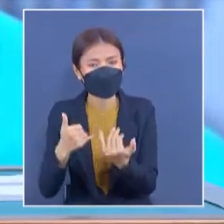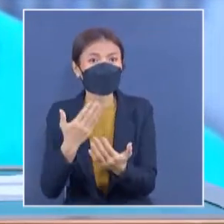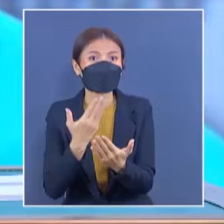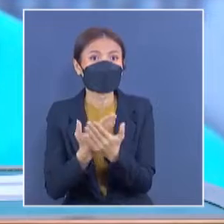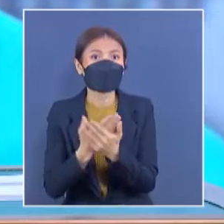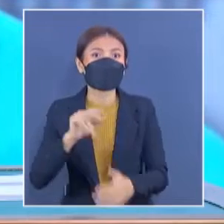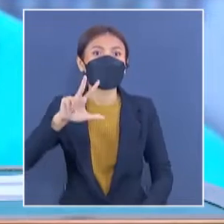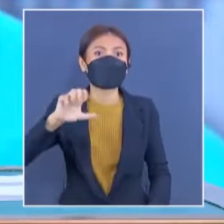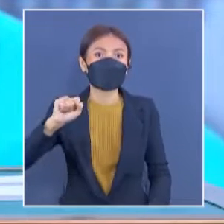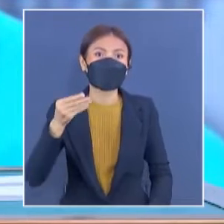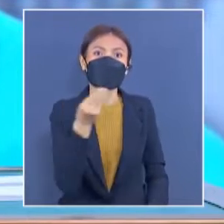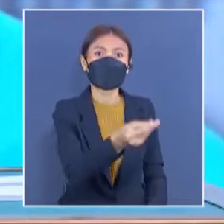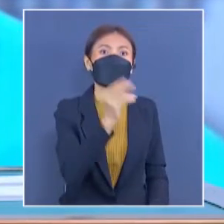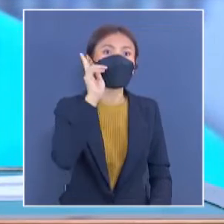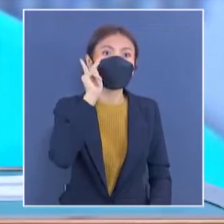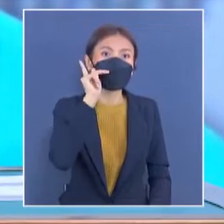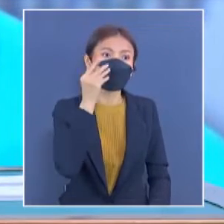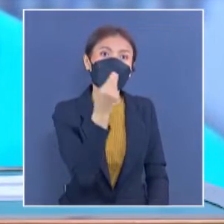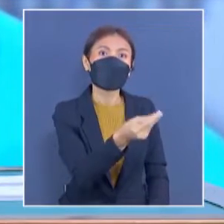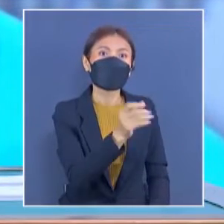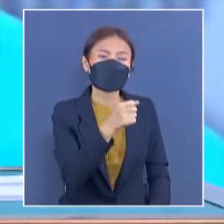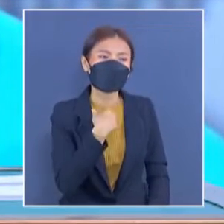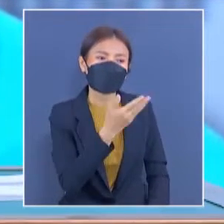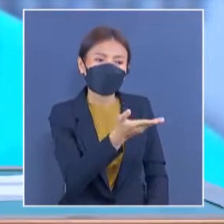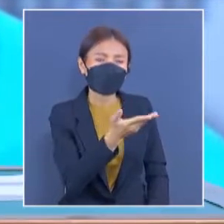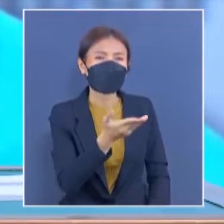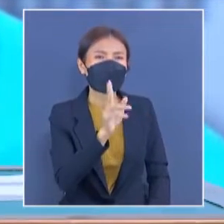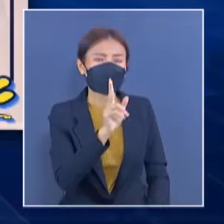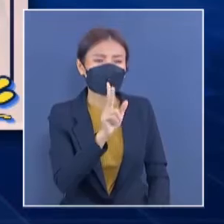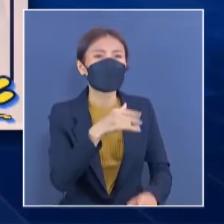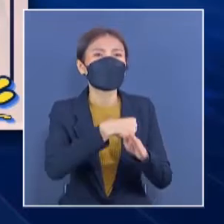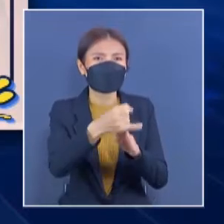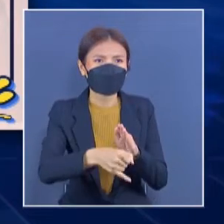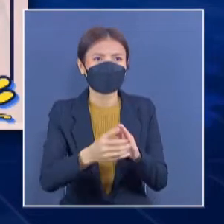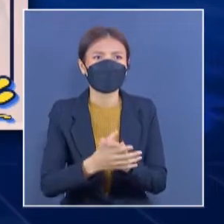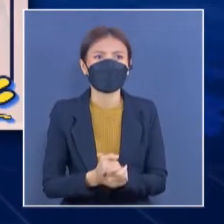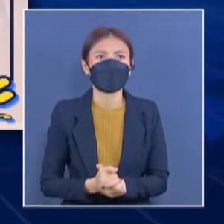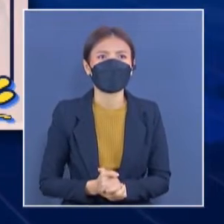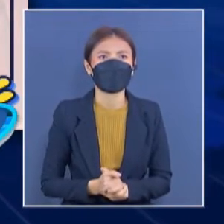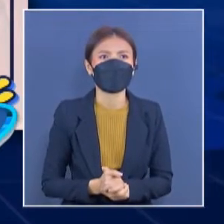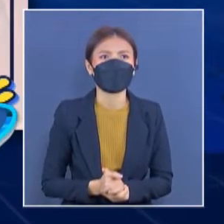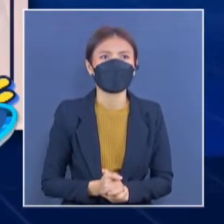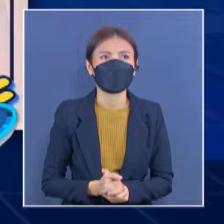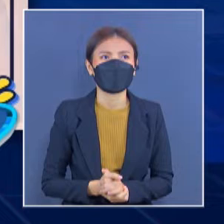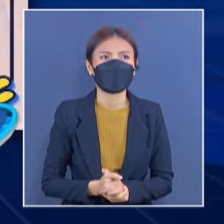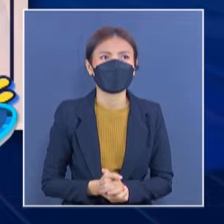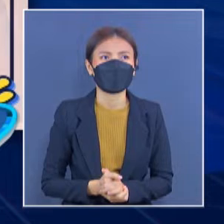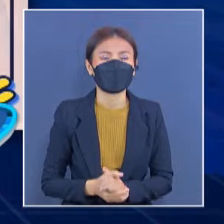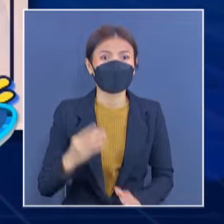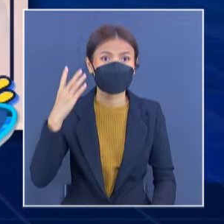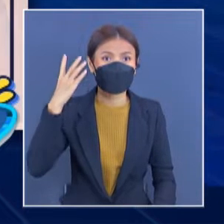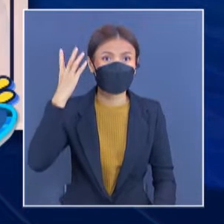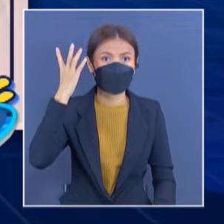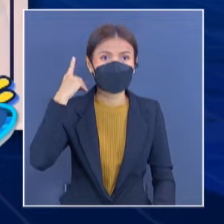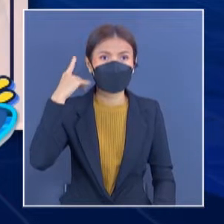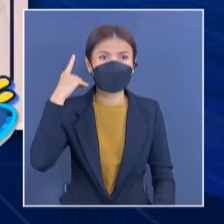ให้กับสื่อเพื่อที่จะแลกกับการไม่นำเสนอเรื่องนี้ครับเมื่อวานนี้กลายเป็นเรื่องร้อนหล